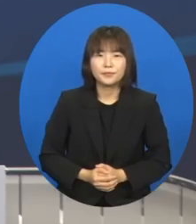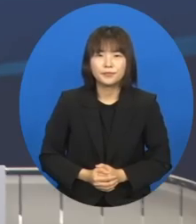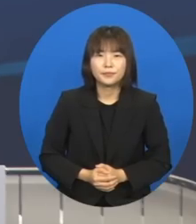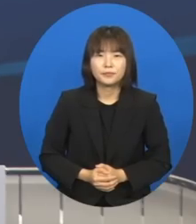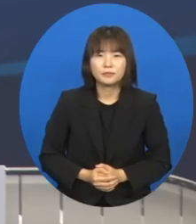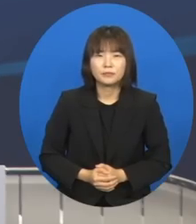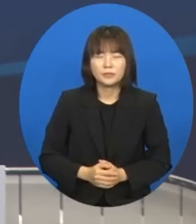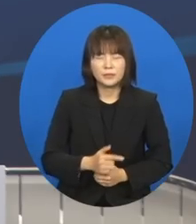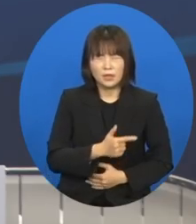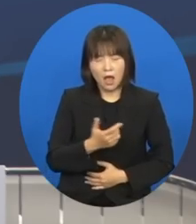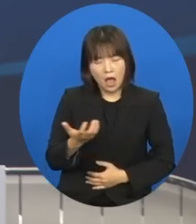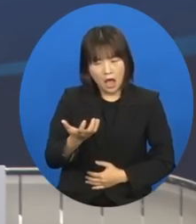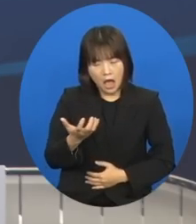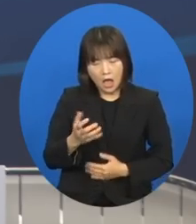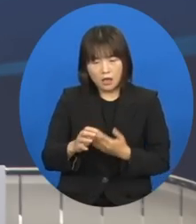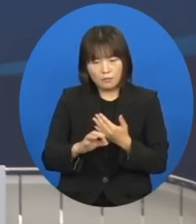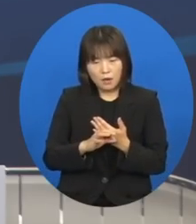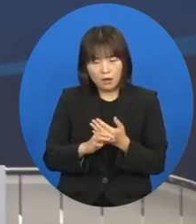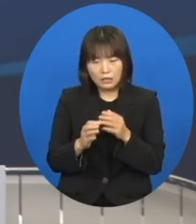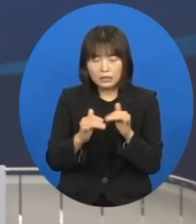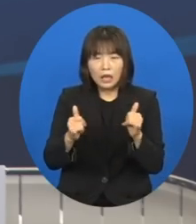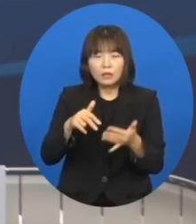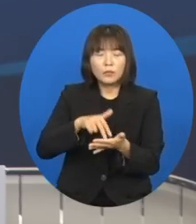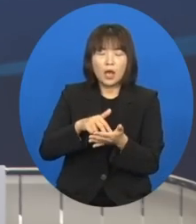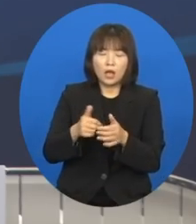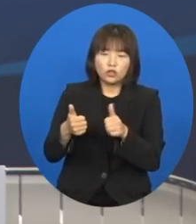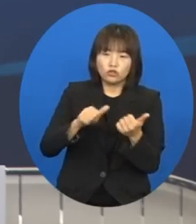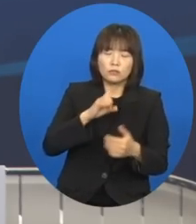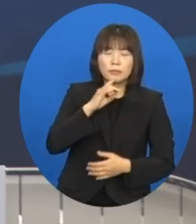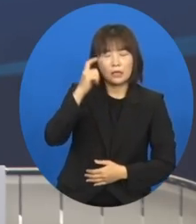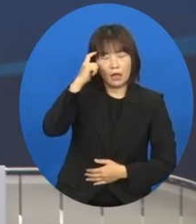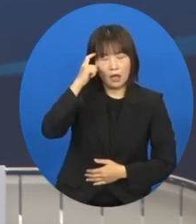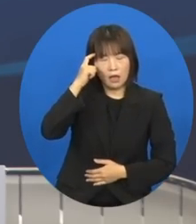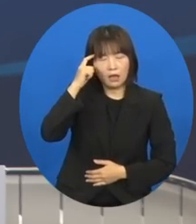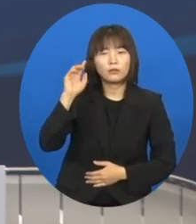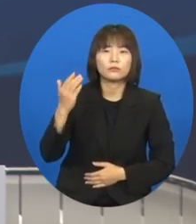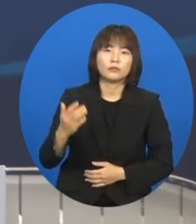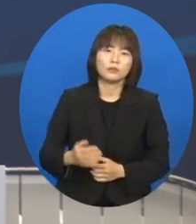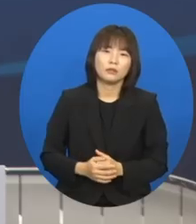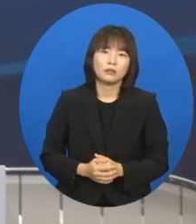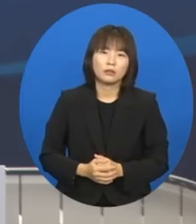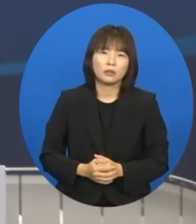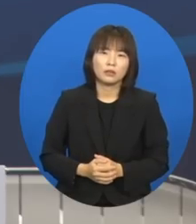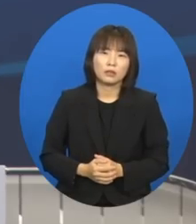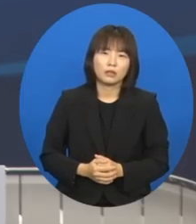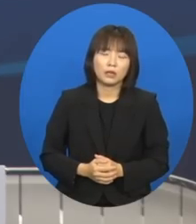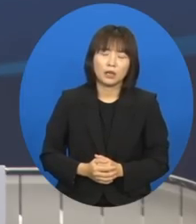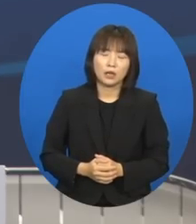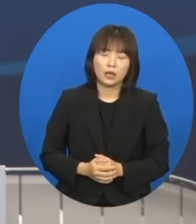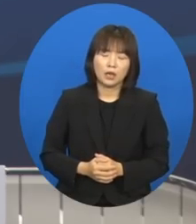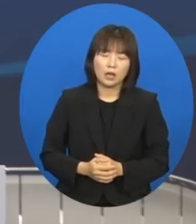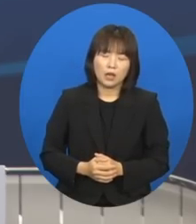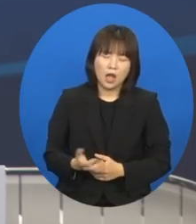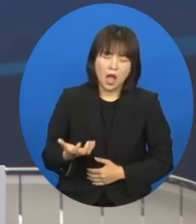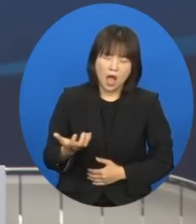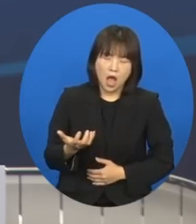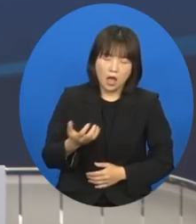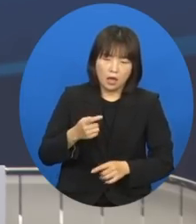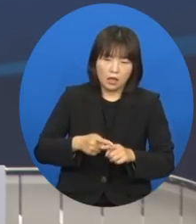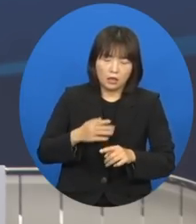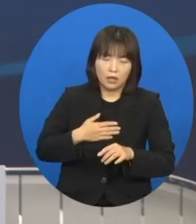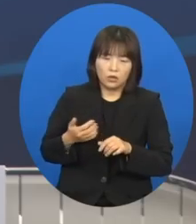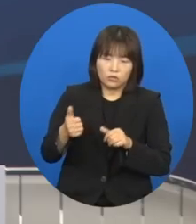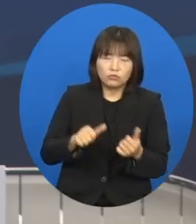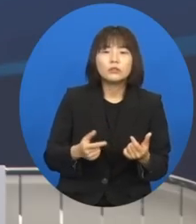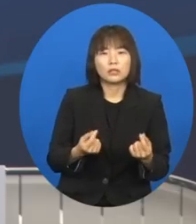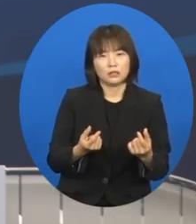너무 아프면 사람이 죽음밖에 생각나지 않습니다. 아, 이렇다가는 죽을 것 같아.